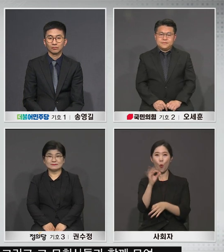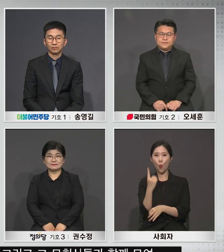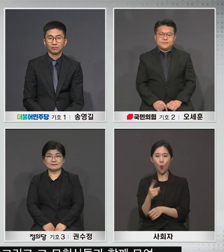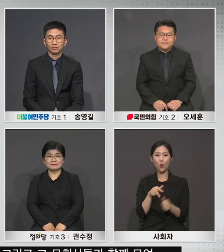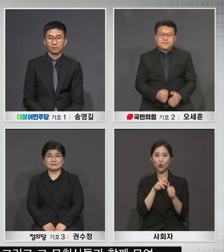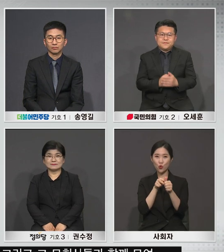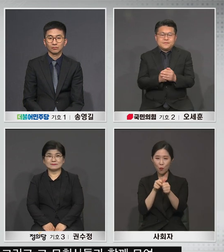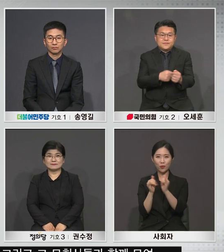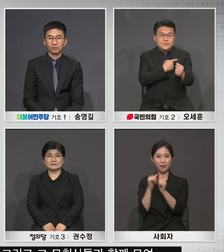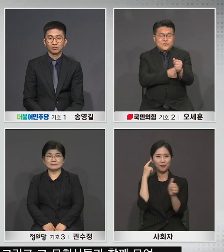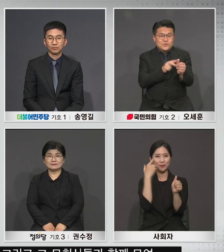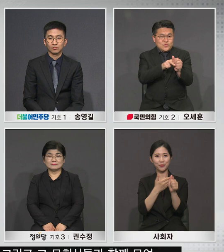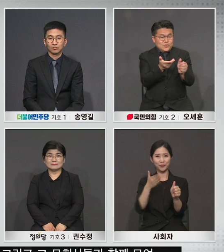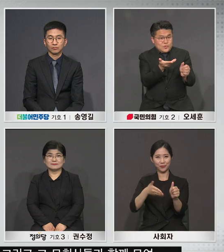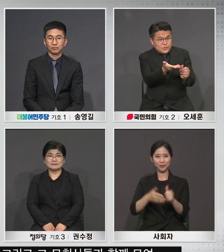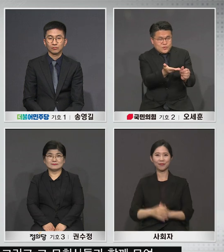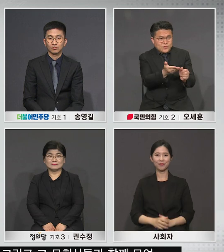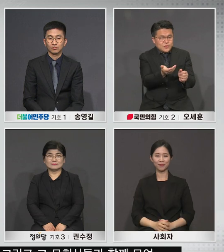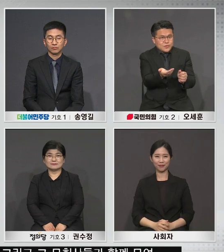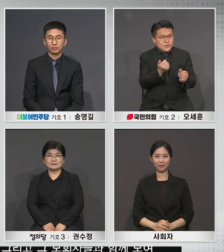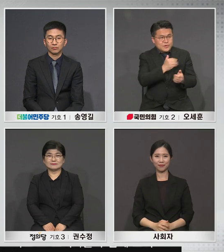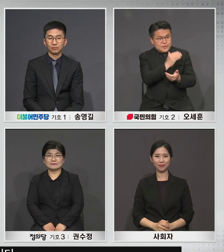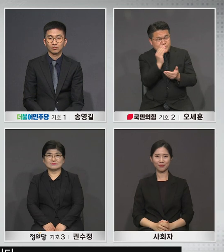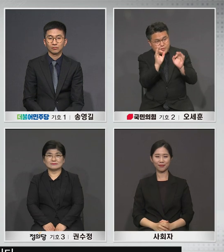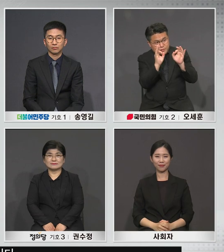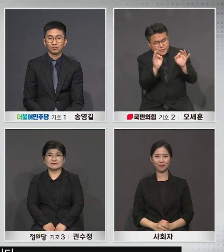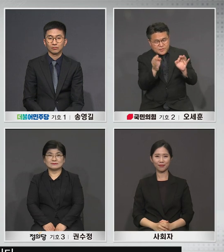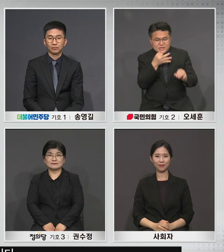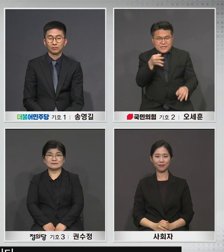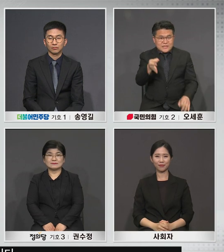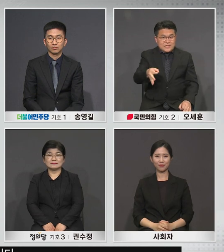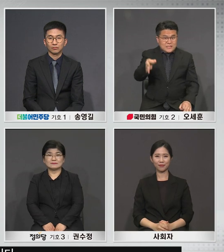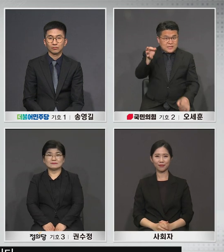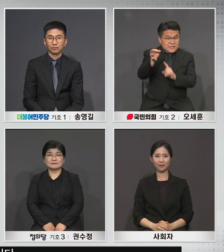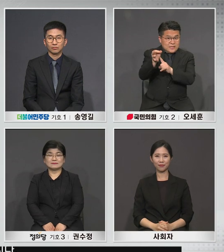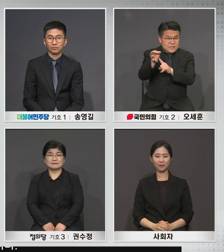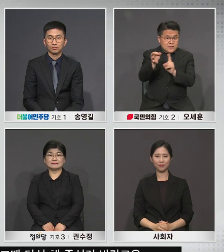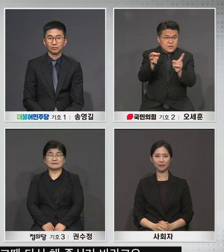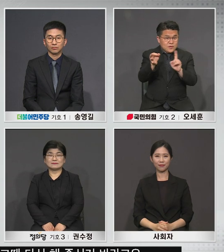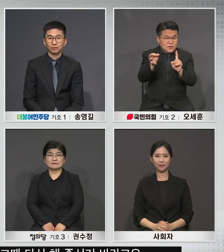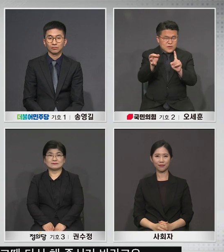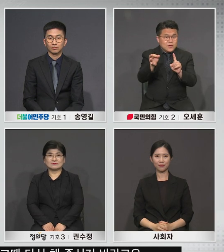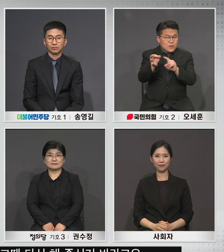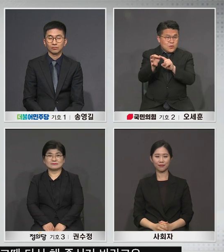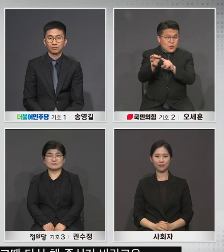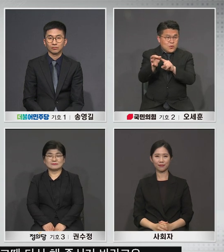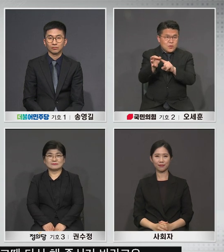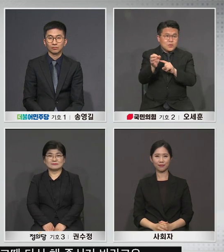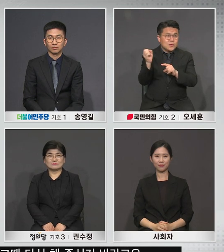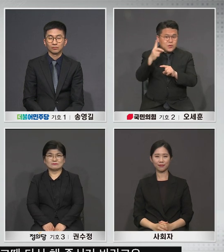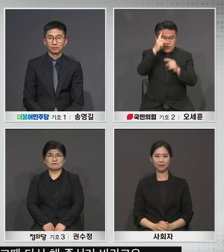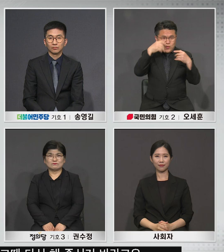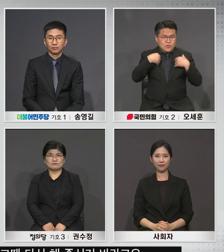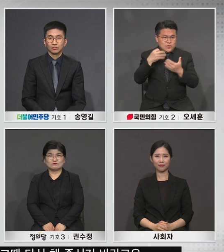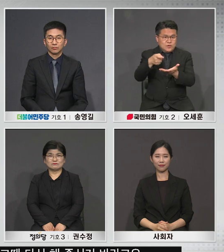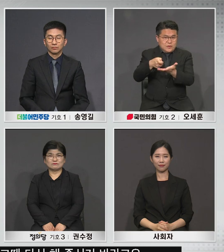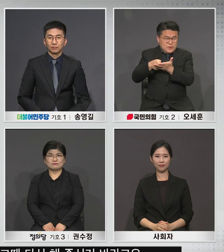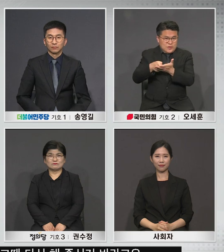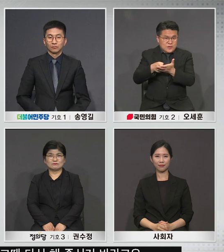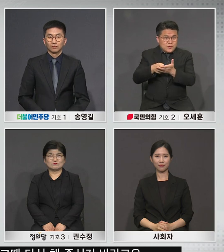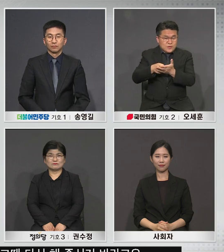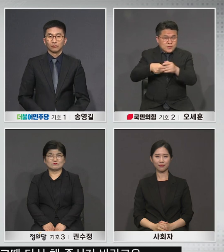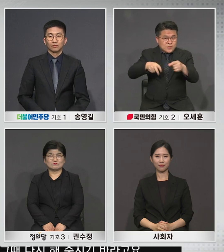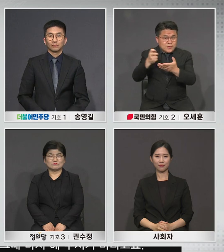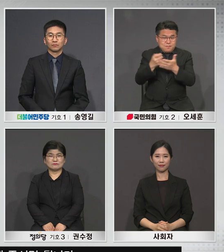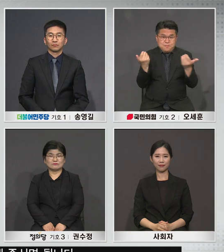권수정 후보님 아까 말씀하실 때 금리 인상 긴축 기조를 반대한다 이렇게 말씀하셨는데 사실